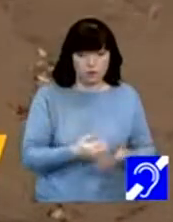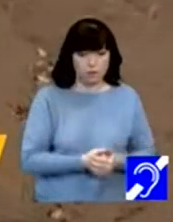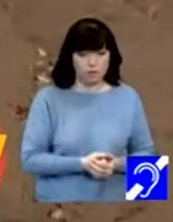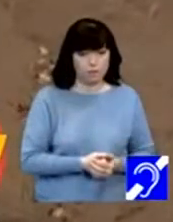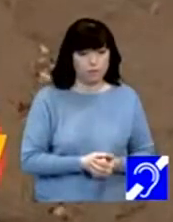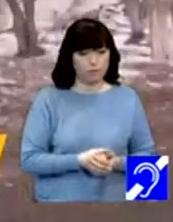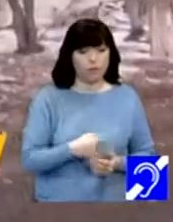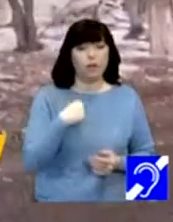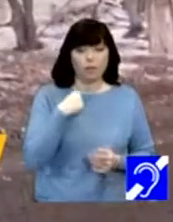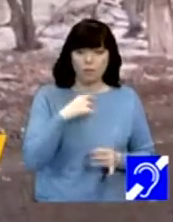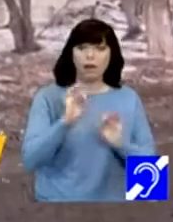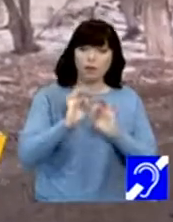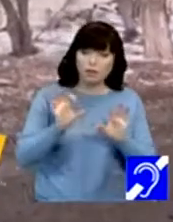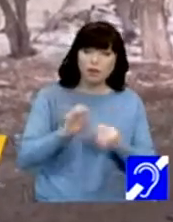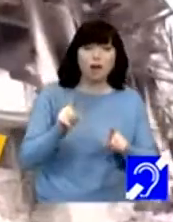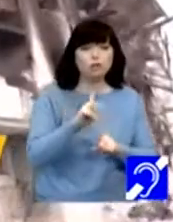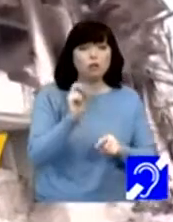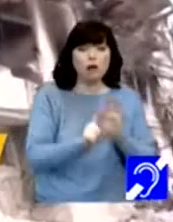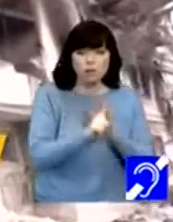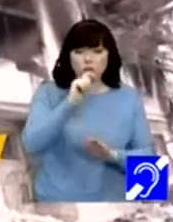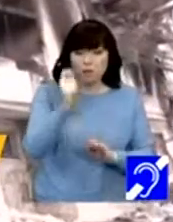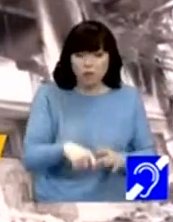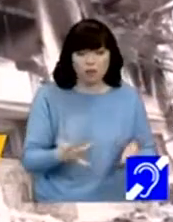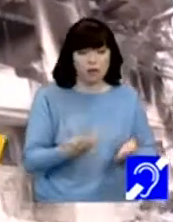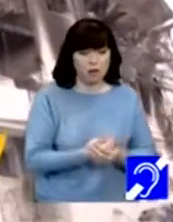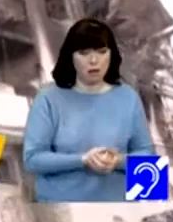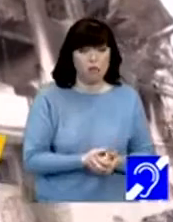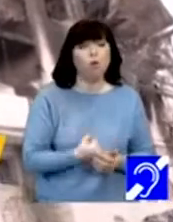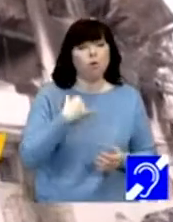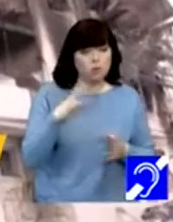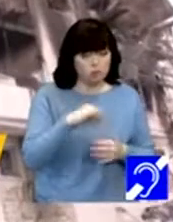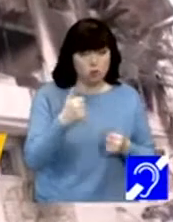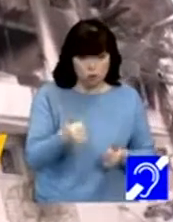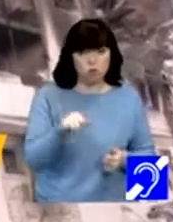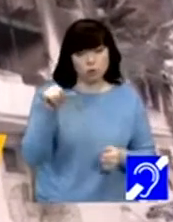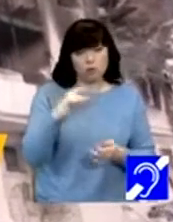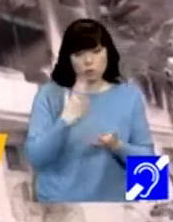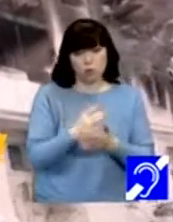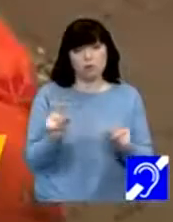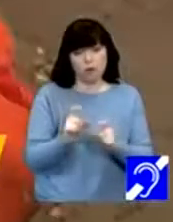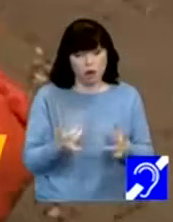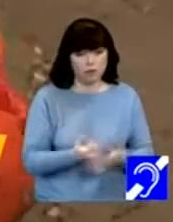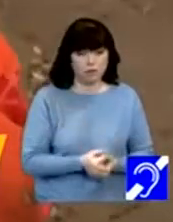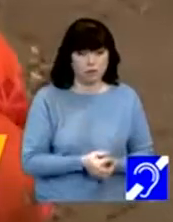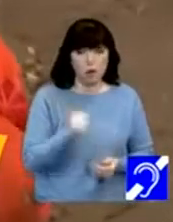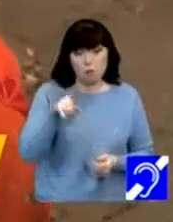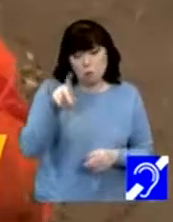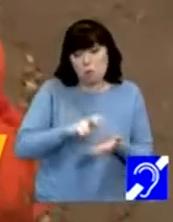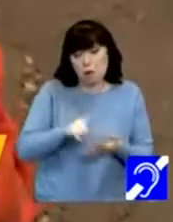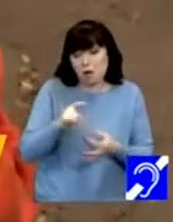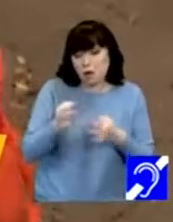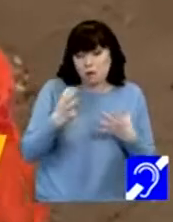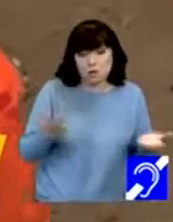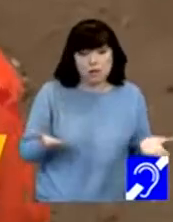spunem? Le spunem și de prima zi cum s-a început. Dar eu nu știu nimic. Noi totul e bine. Este magazin. Dar ăla nu este ce. Ei poate suntem să spună dacă